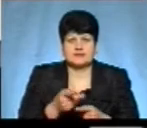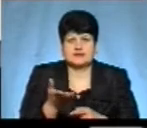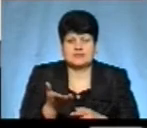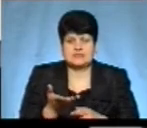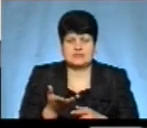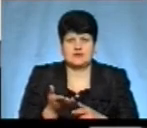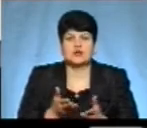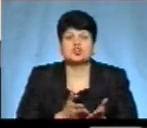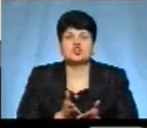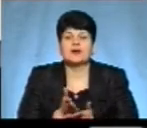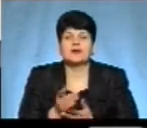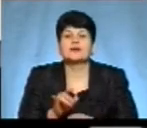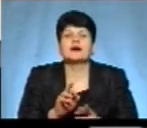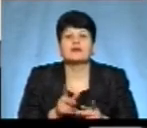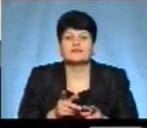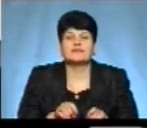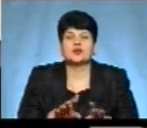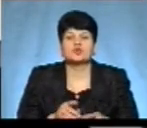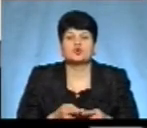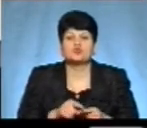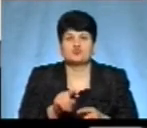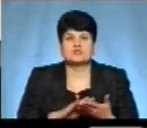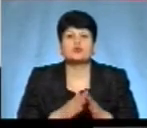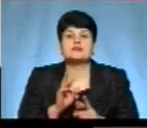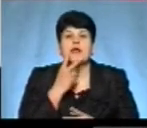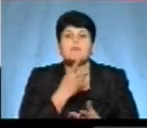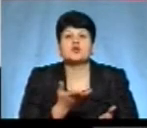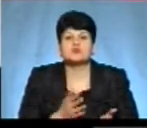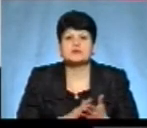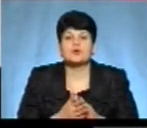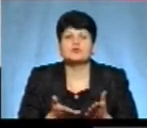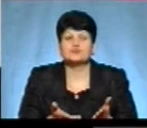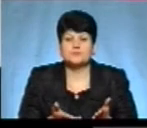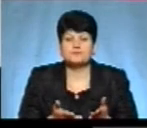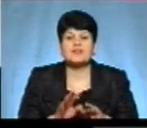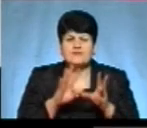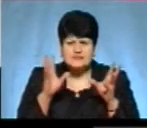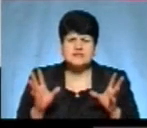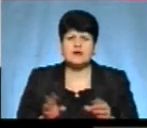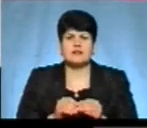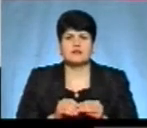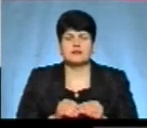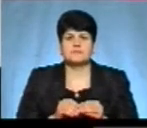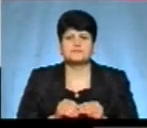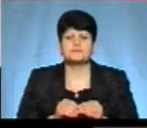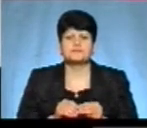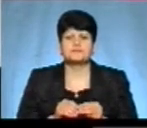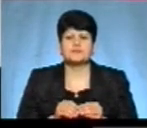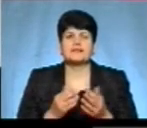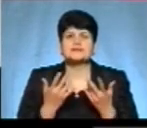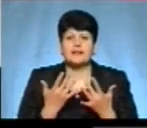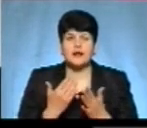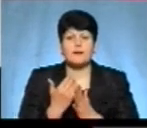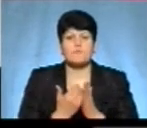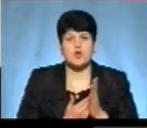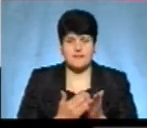які шляхи він пропонує для виходу з цієї ситуації, як він бачить це, так? От. Ну і взагалі, в загальному, скажімо так, наскільки